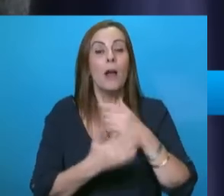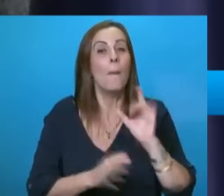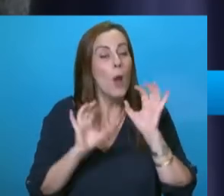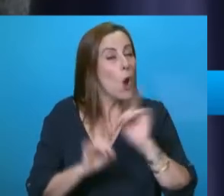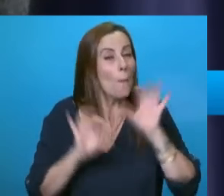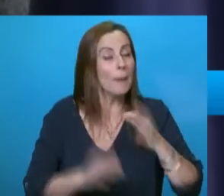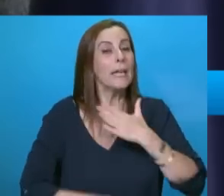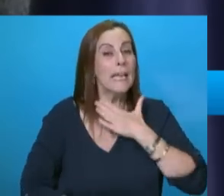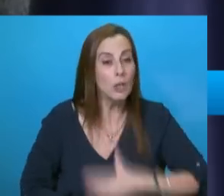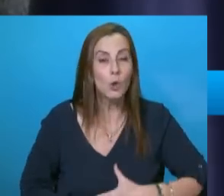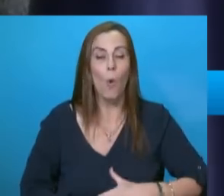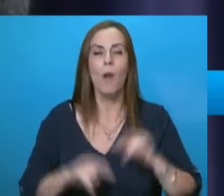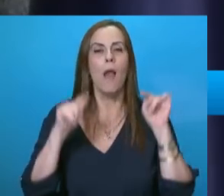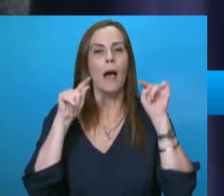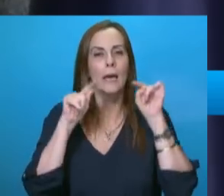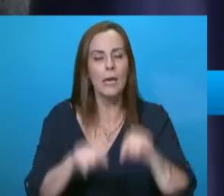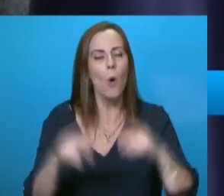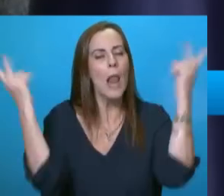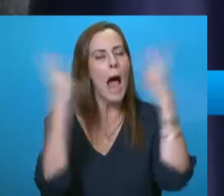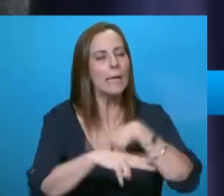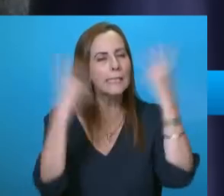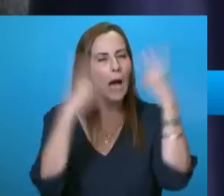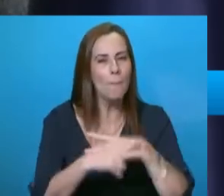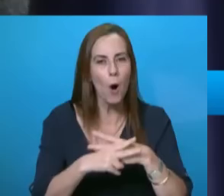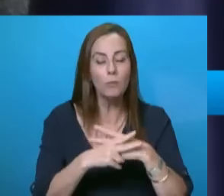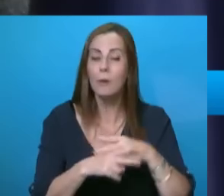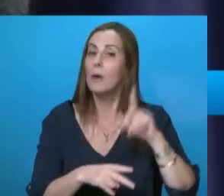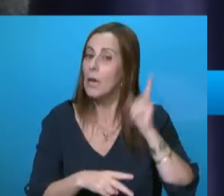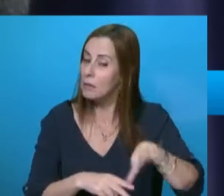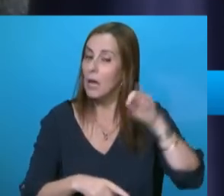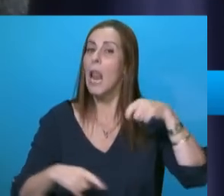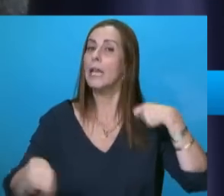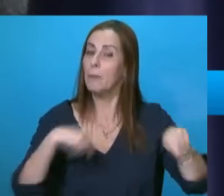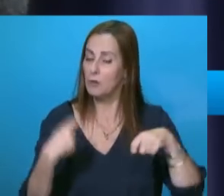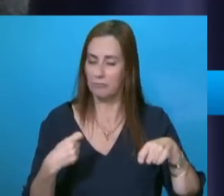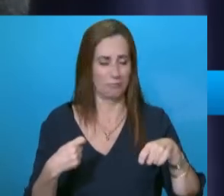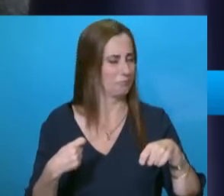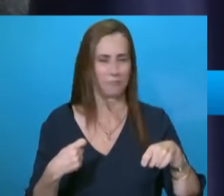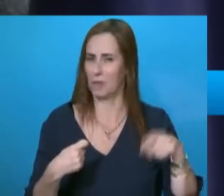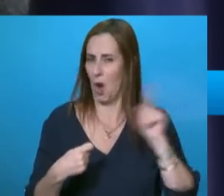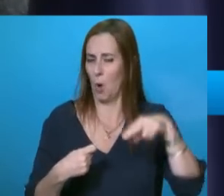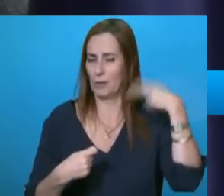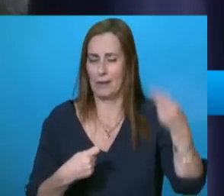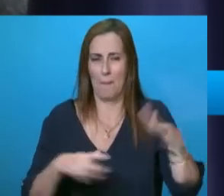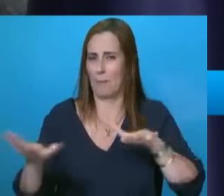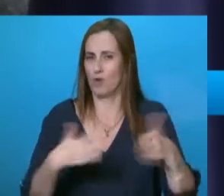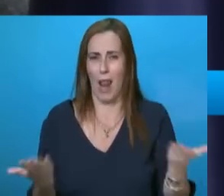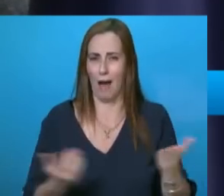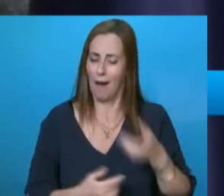אמיתי להגיע להסכמות, להתפשר, לא תקום ממשלה.